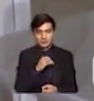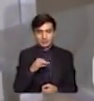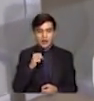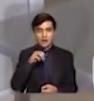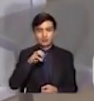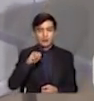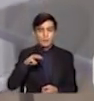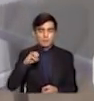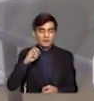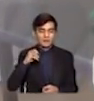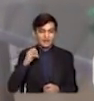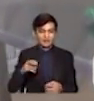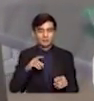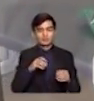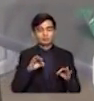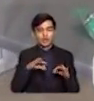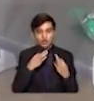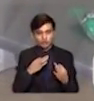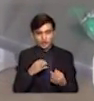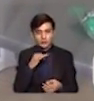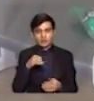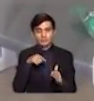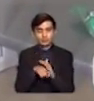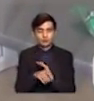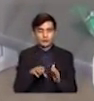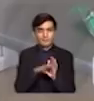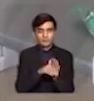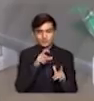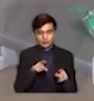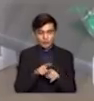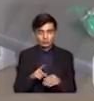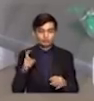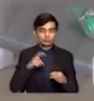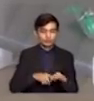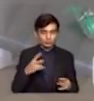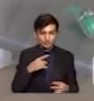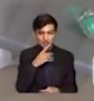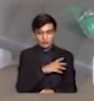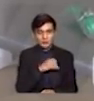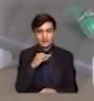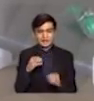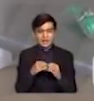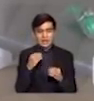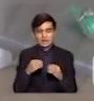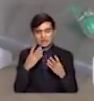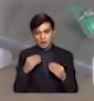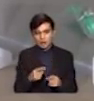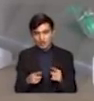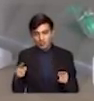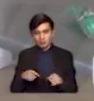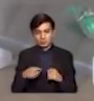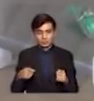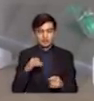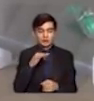Атамекен кәсіпкерлер палатасынан рұқсат, одан соң кірістер департаментіне тіркелу қажет. Алайда бұл ондаған күндер алады, одан соң балық